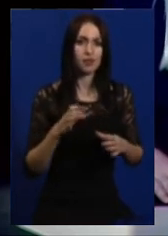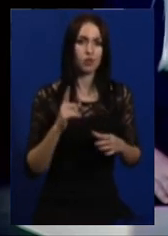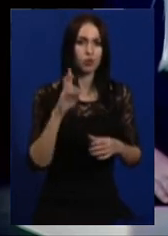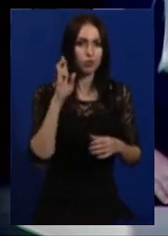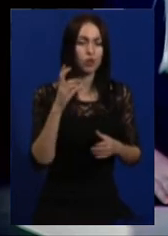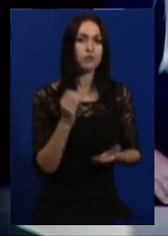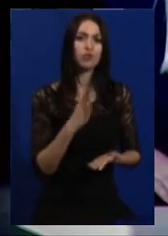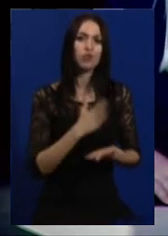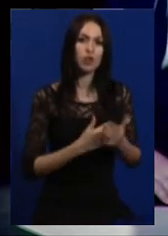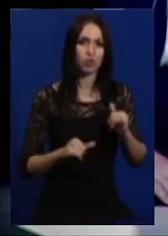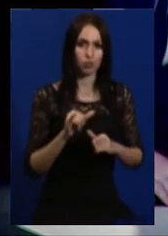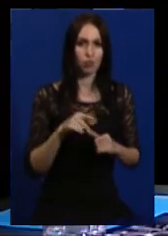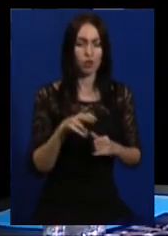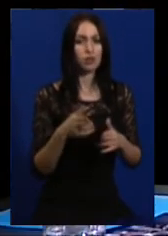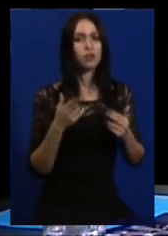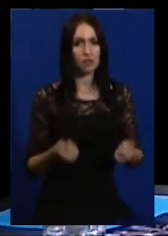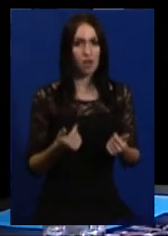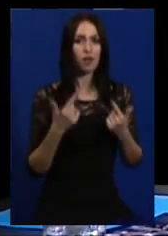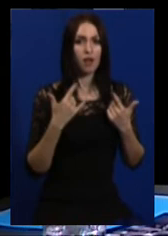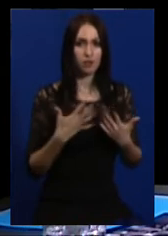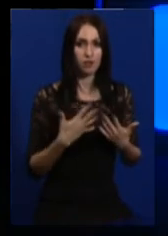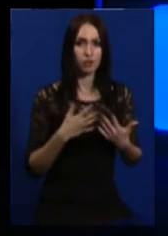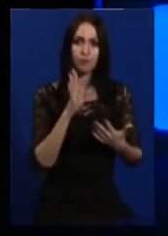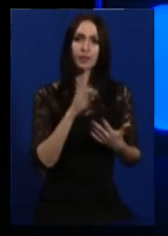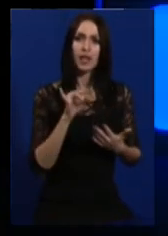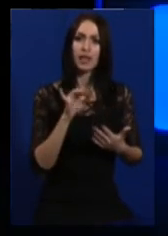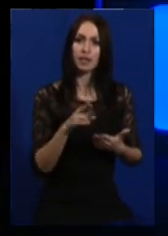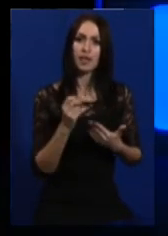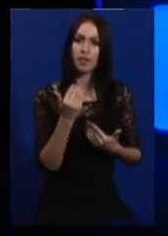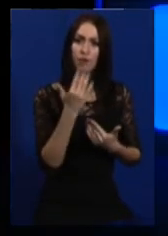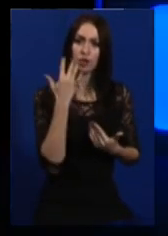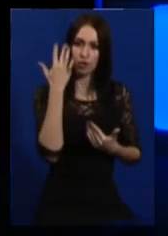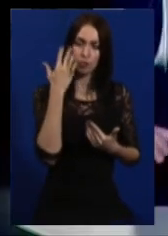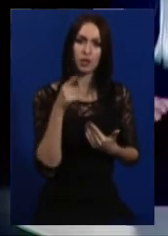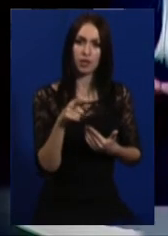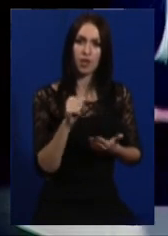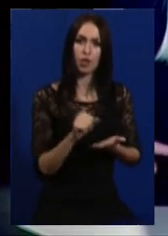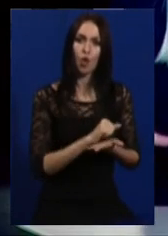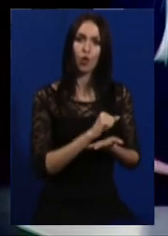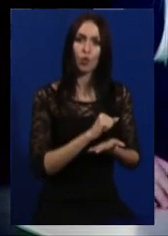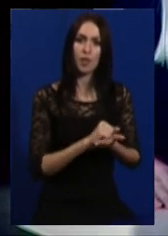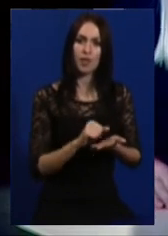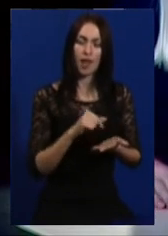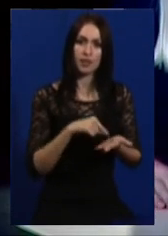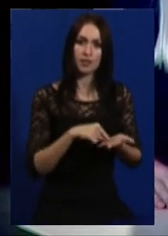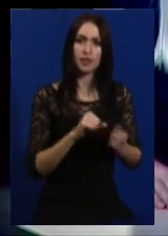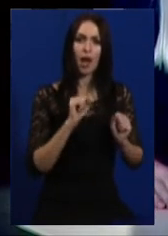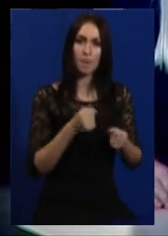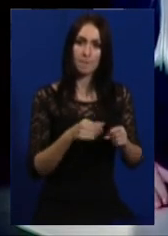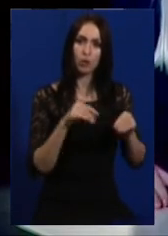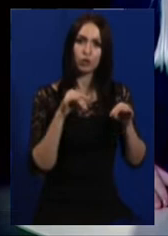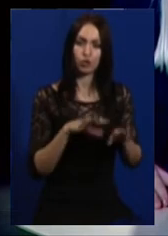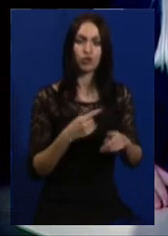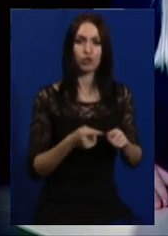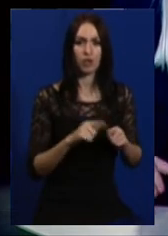еще никуда и ты да конечно пони леди на вашу банку документ документалистика чист от навона варишь вот вот